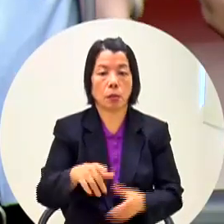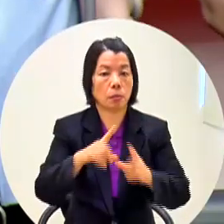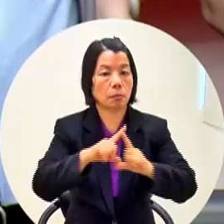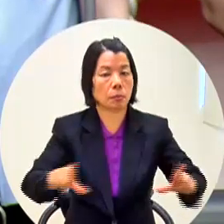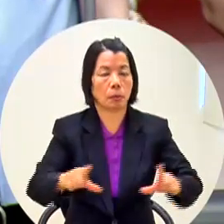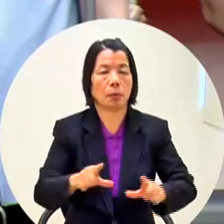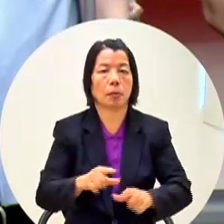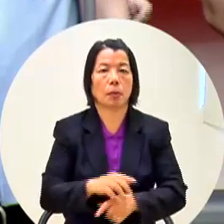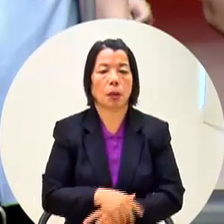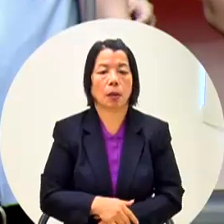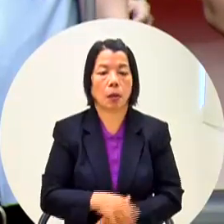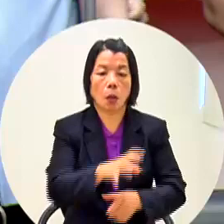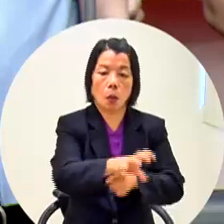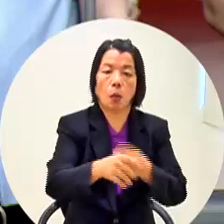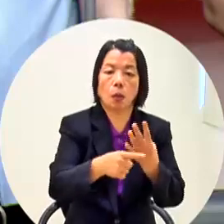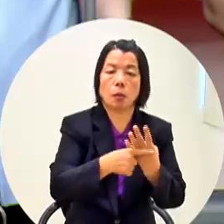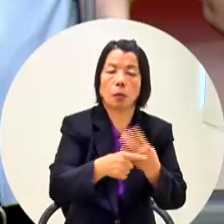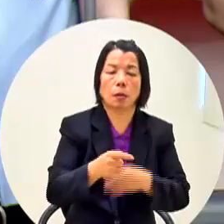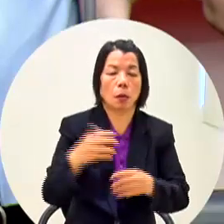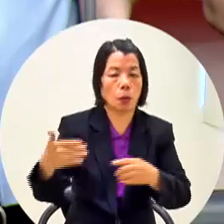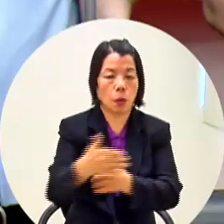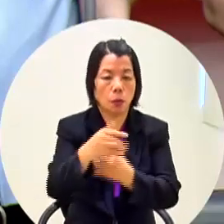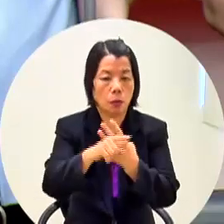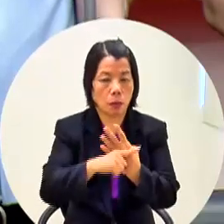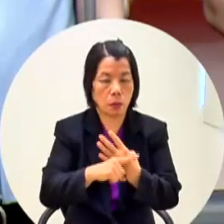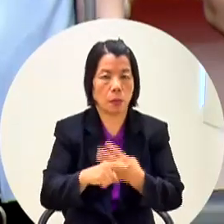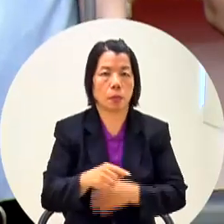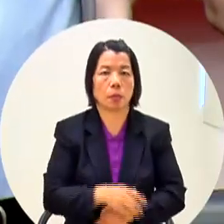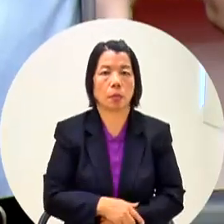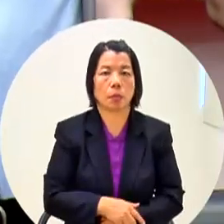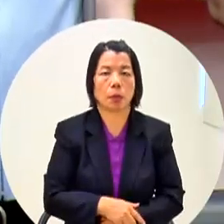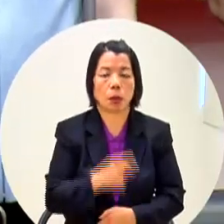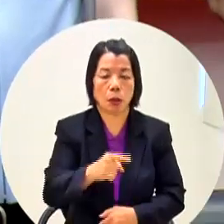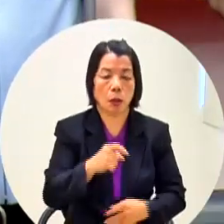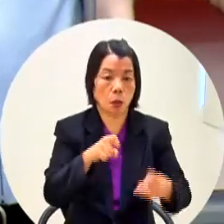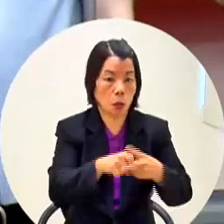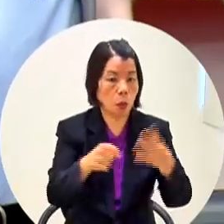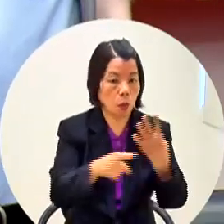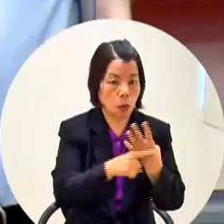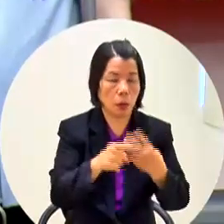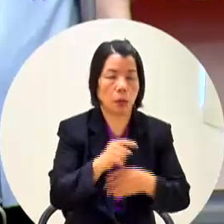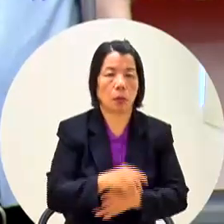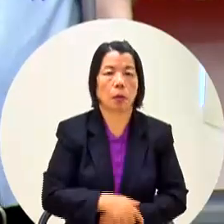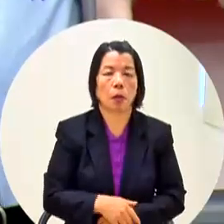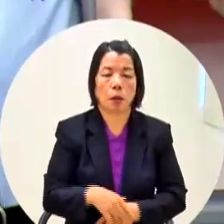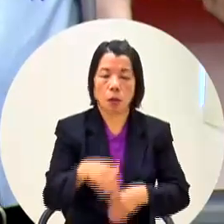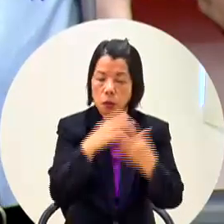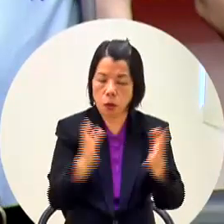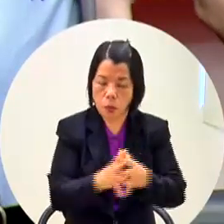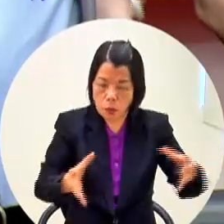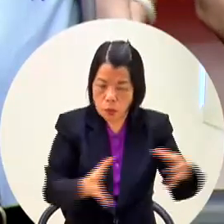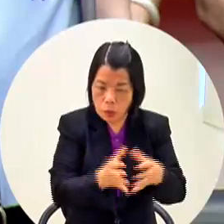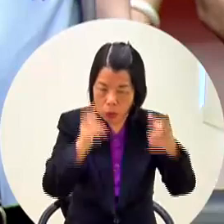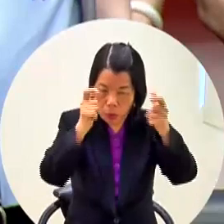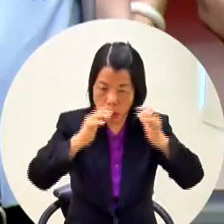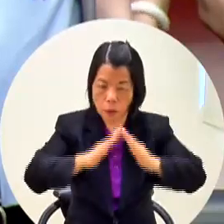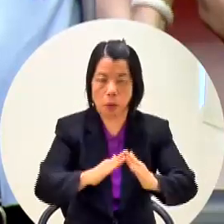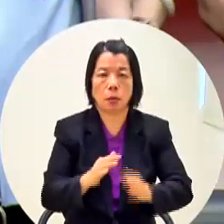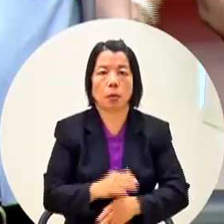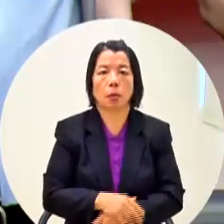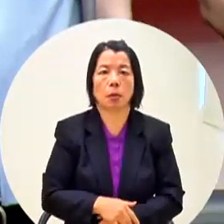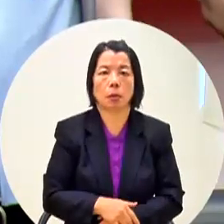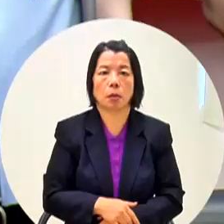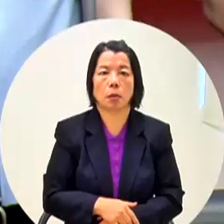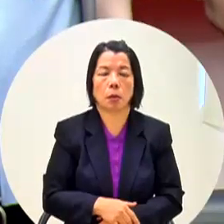也有我们的农业、渔业，还有我们的工业，都是集中在我们高雄市。所以针